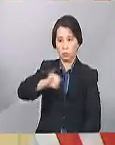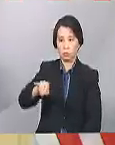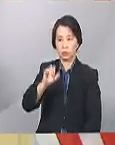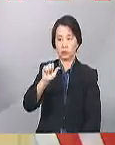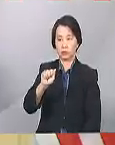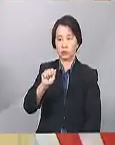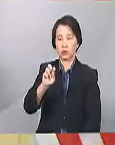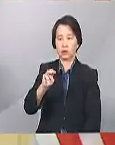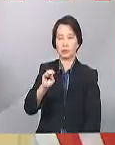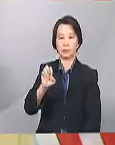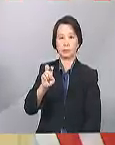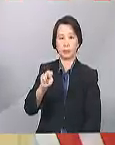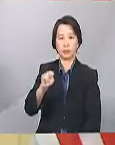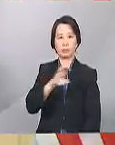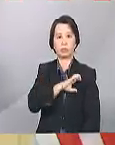polis.